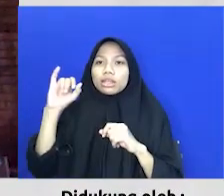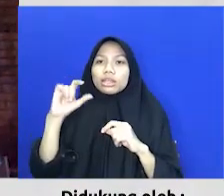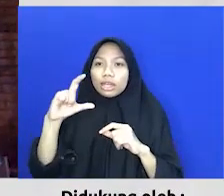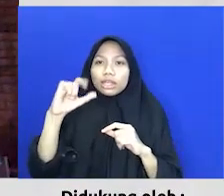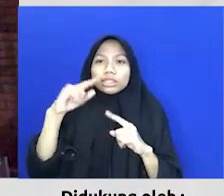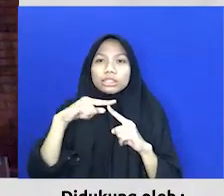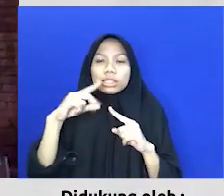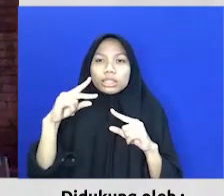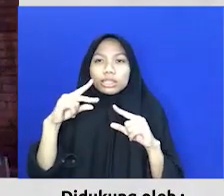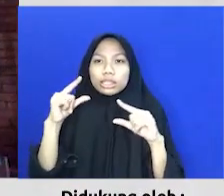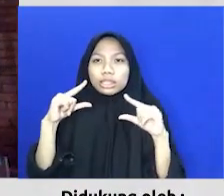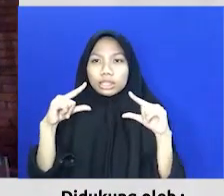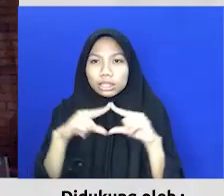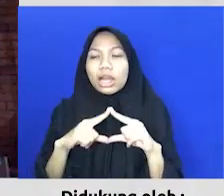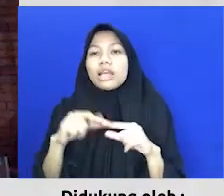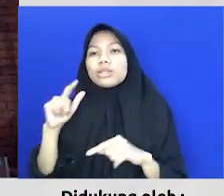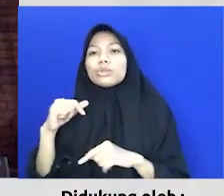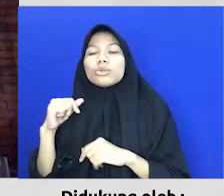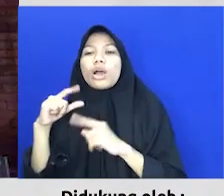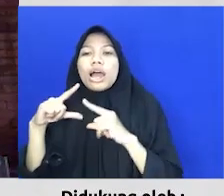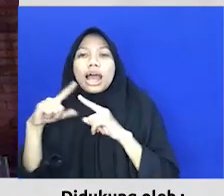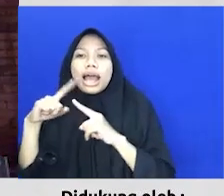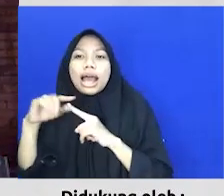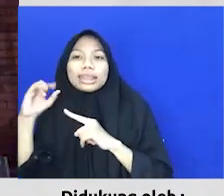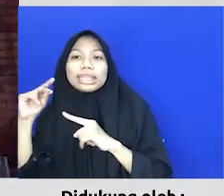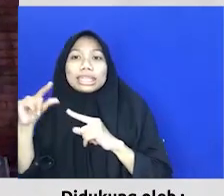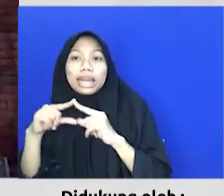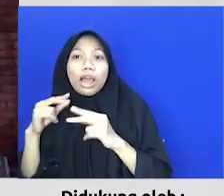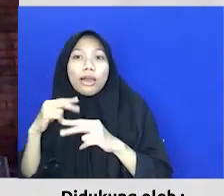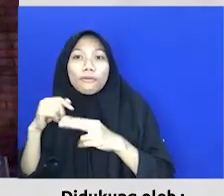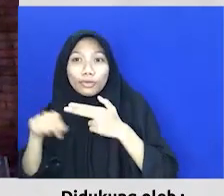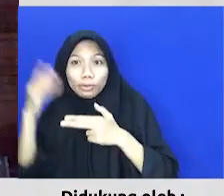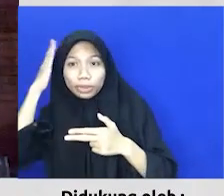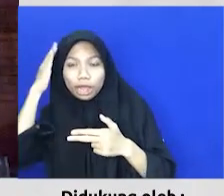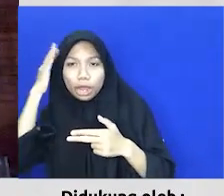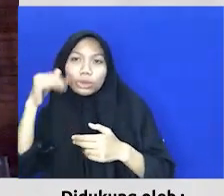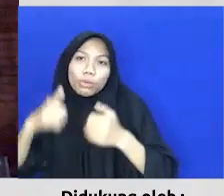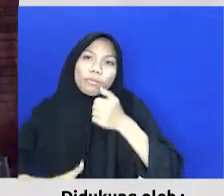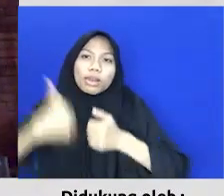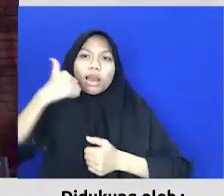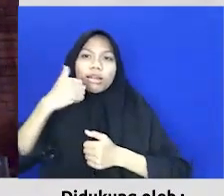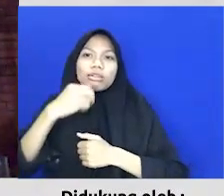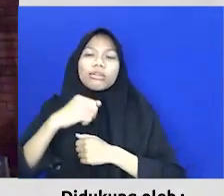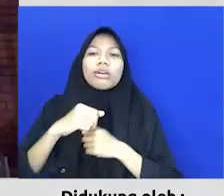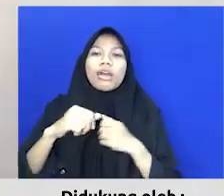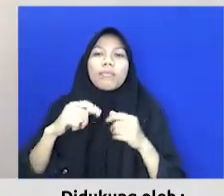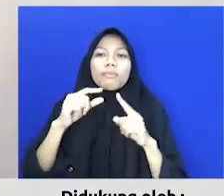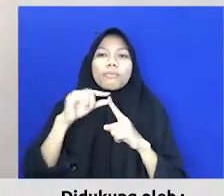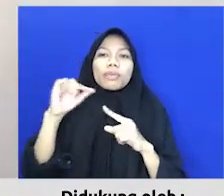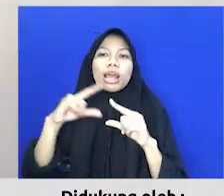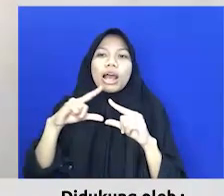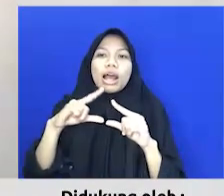yang tepat, yang penting, 100 tahun Usmar Ismail. Mungkin saya mulai dengan sebuah pertanyaan yang agak umum dulu gitu